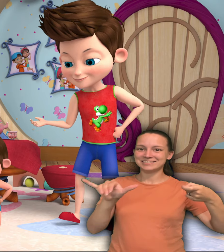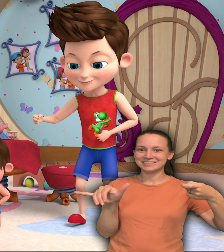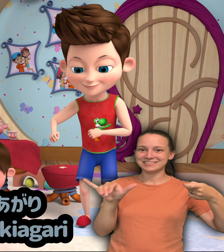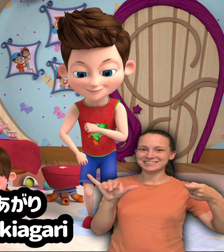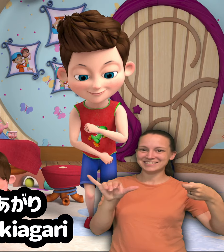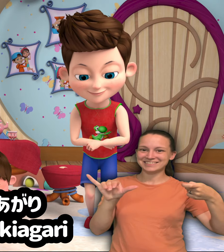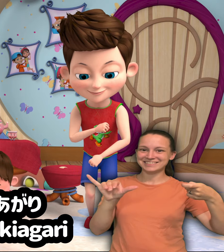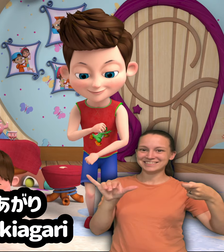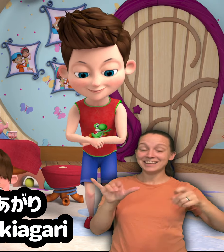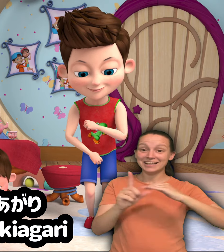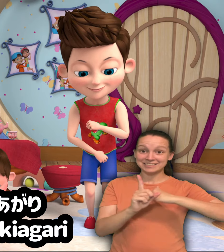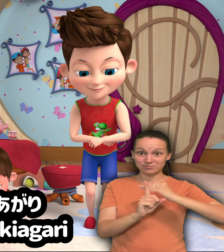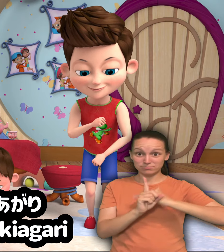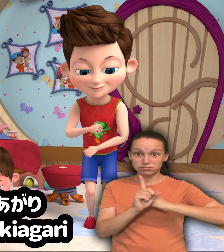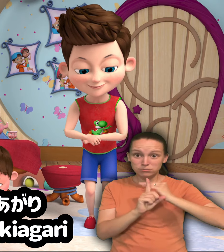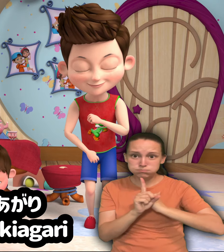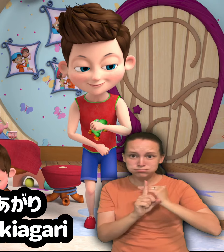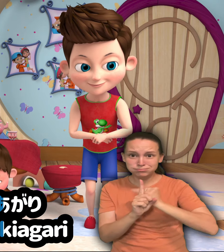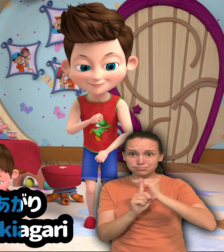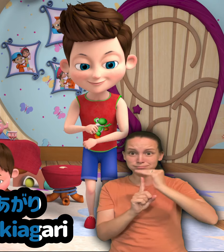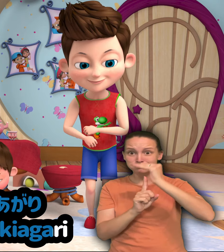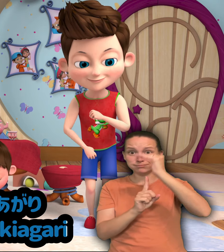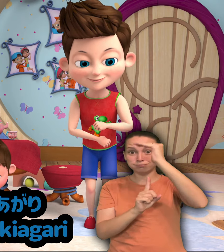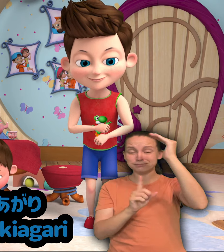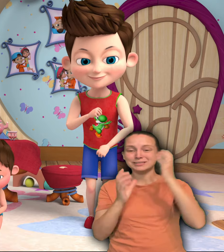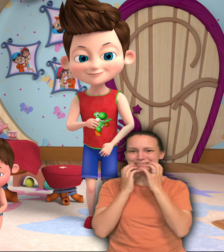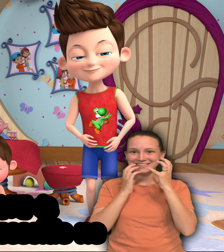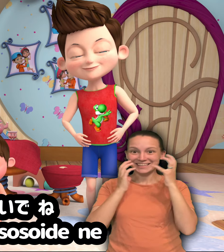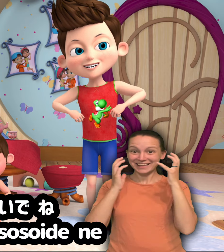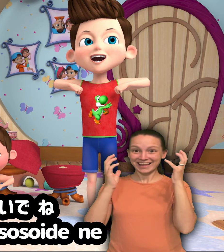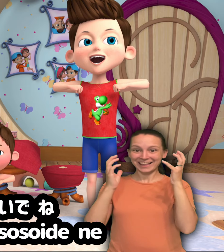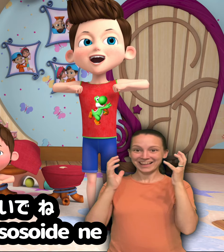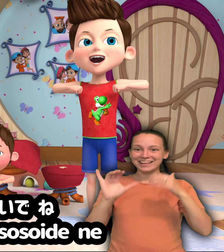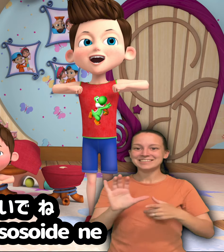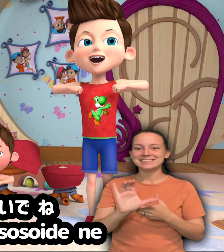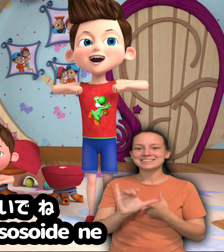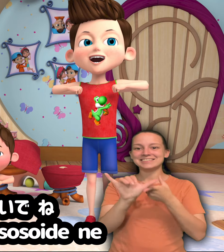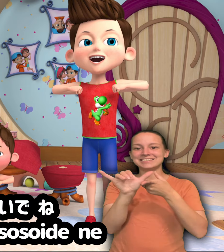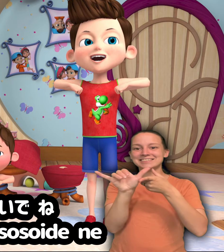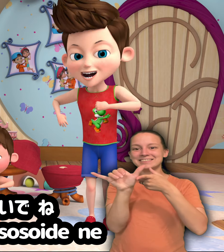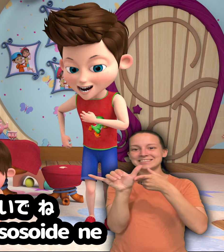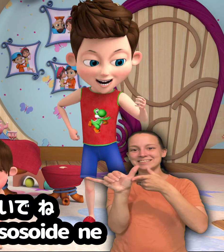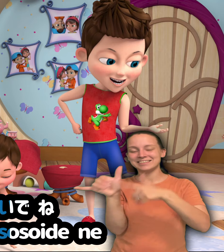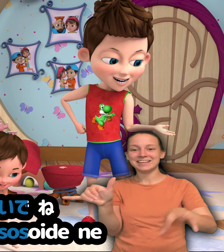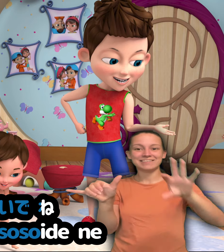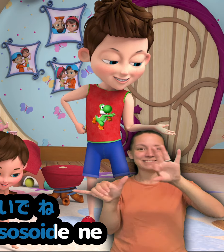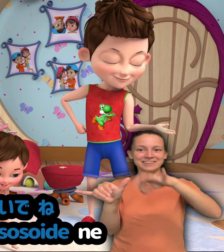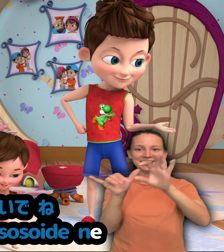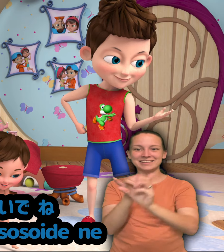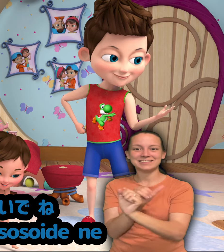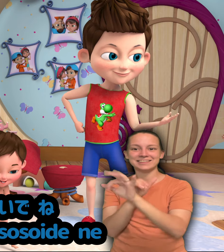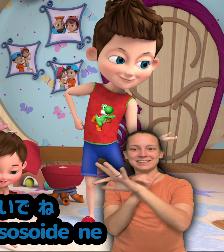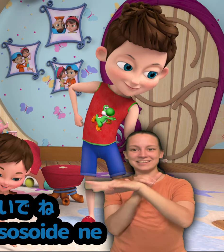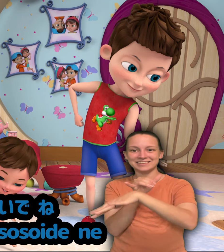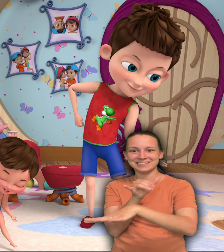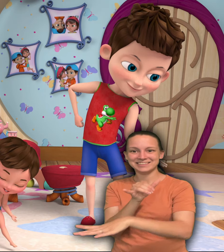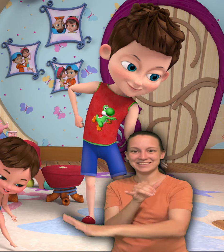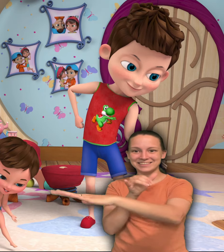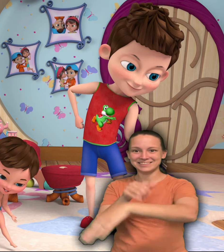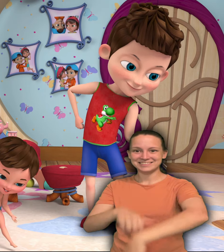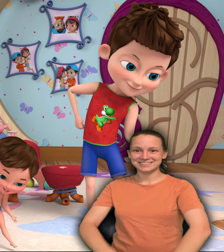口蒸気が出てきて出来上がり僕をけ注い